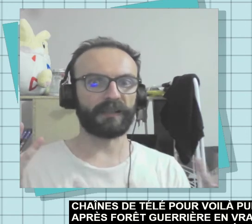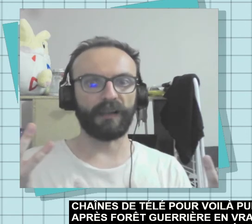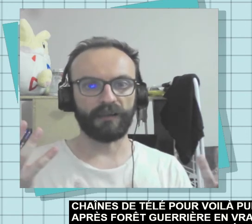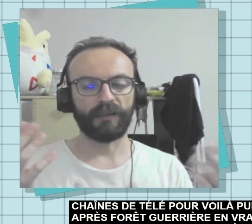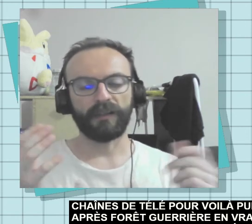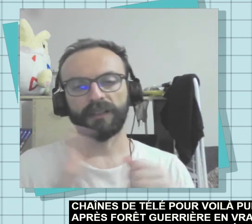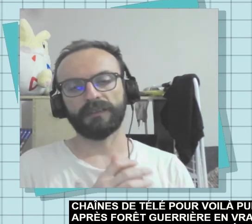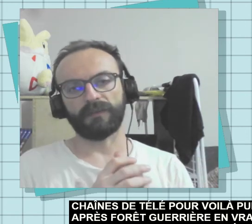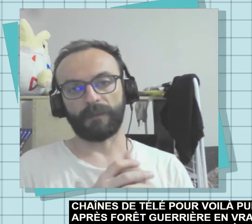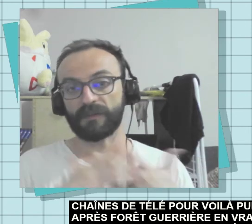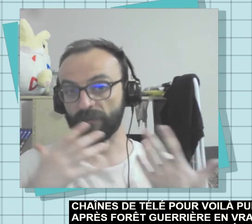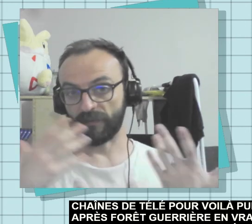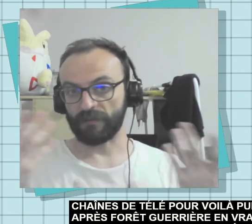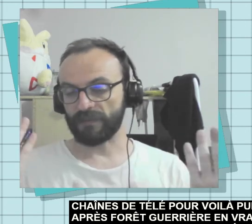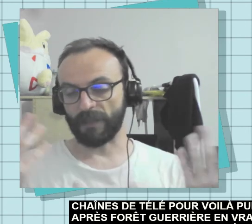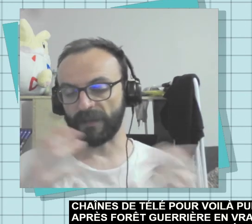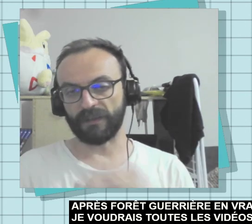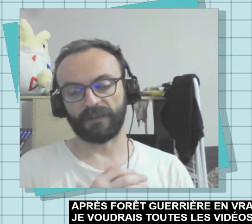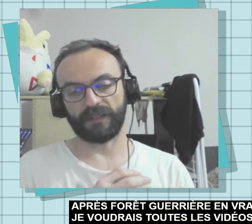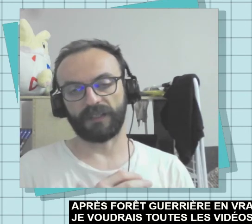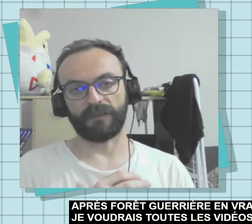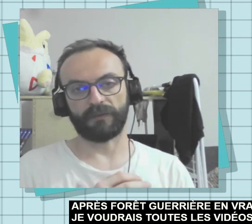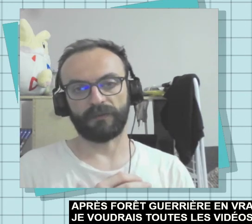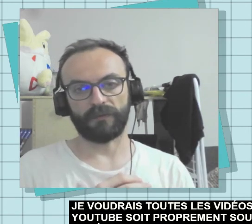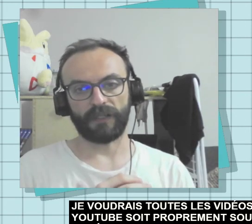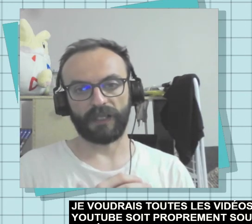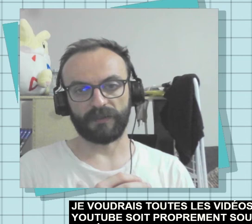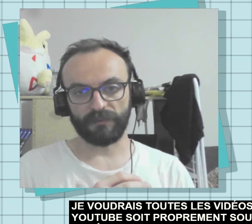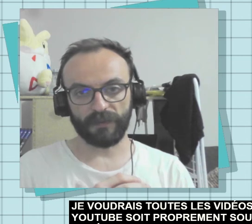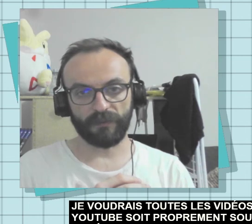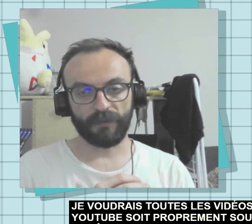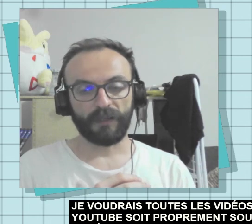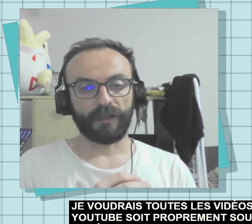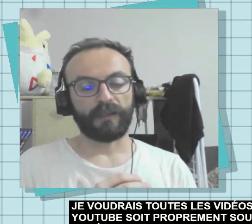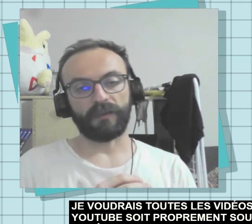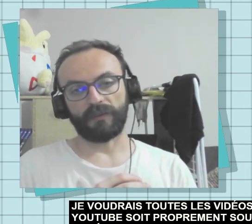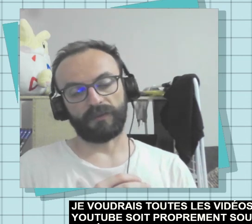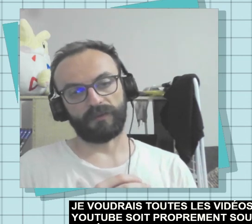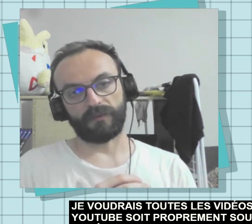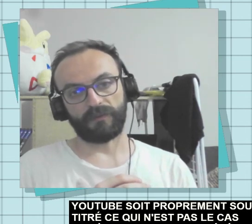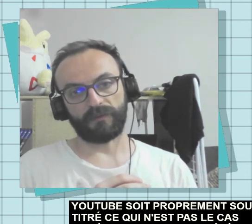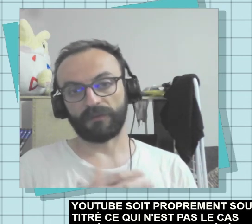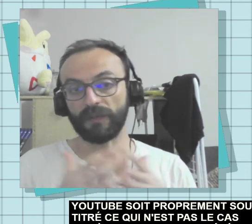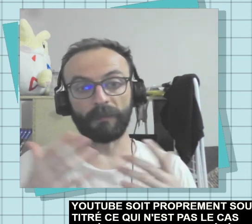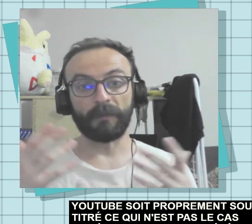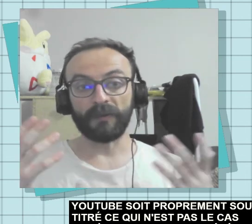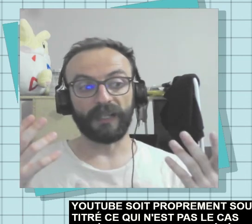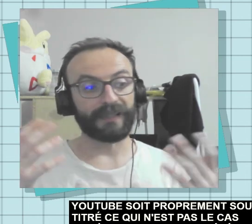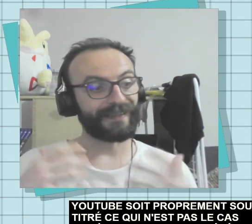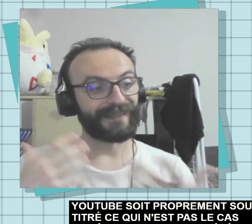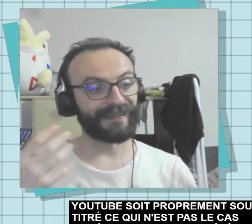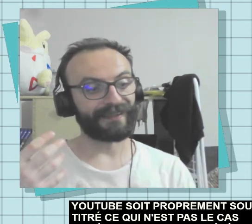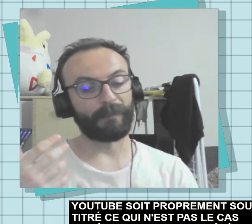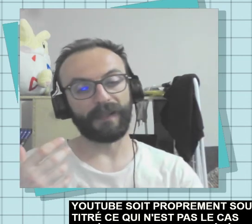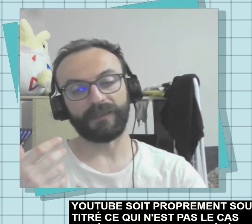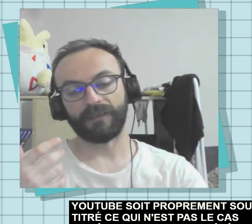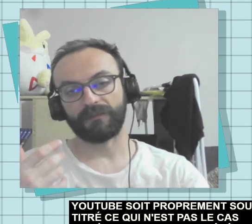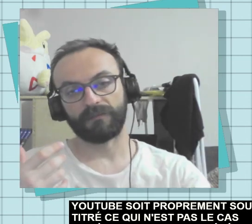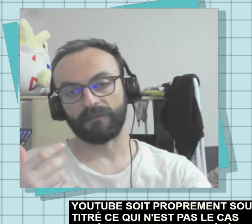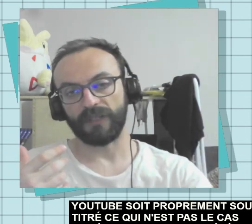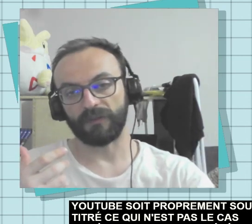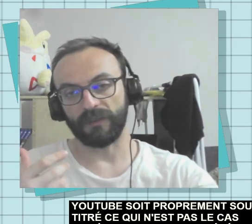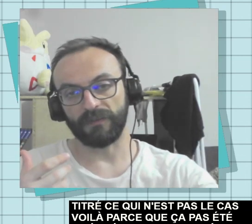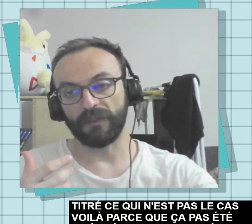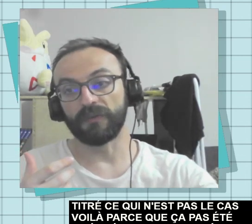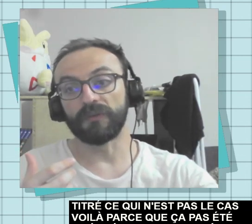pas le cas. Voilà, parce que ça n'a pas été intégré dans la création vidéo. Faudrait même dans l'idéal qu'il y ait des interprètes